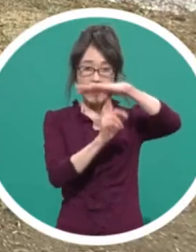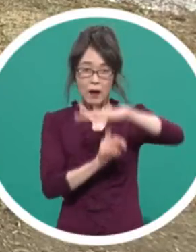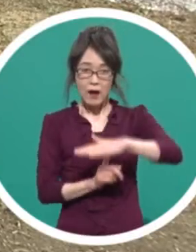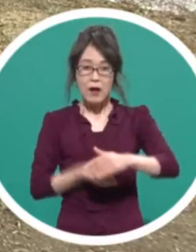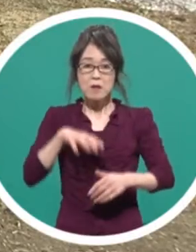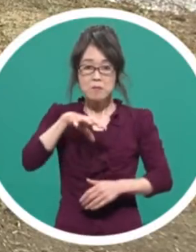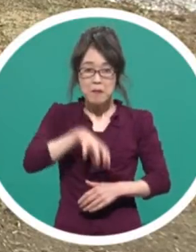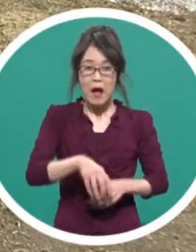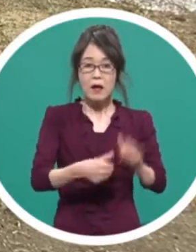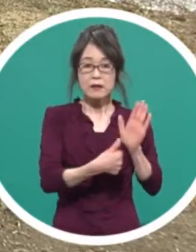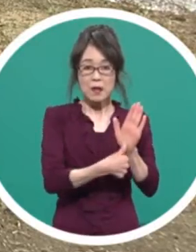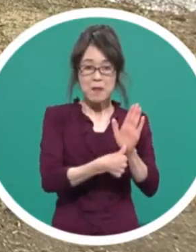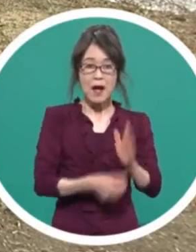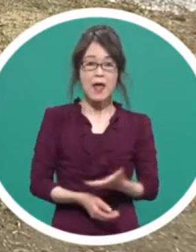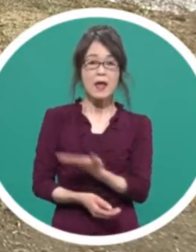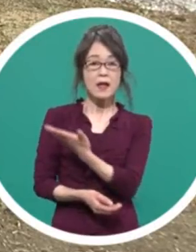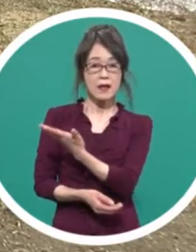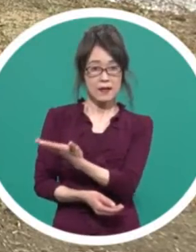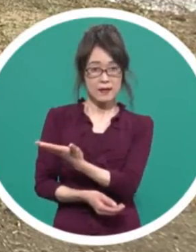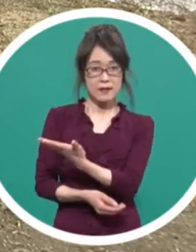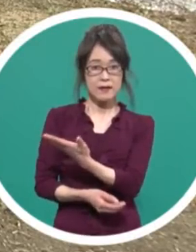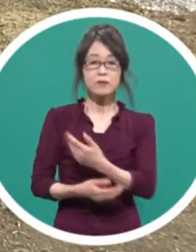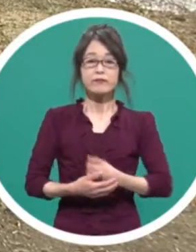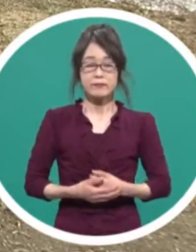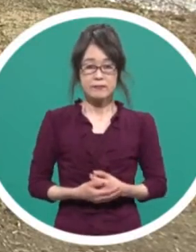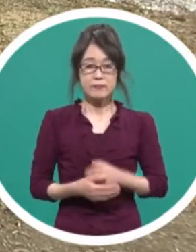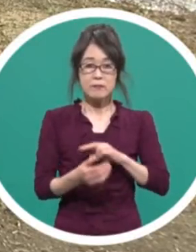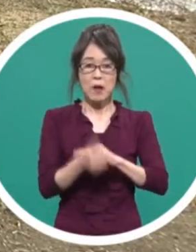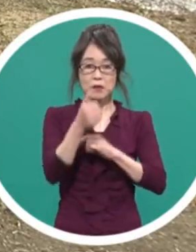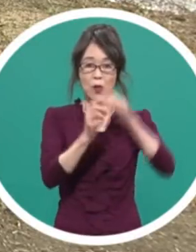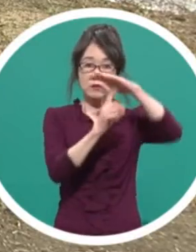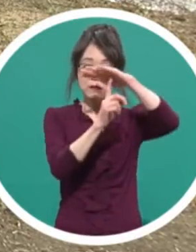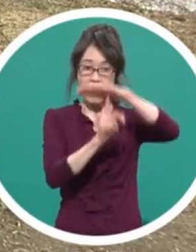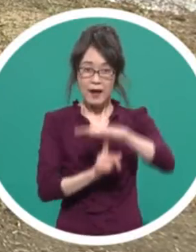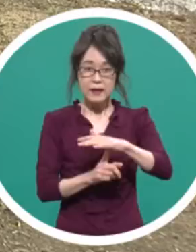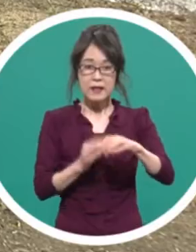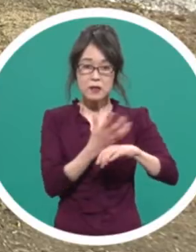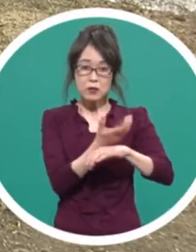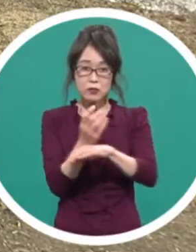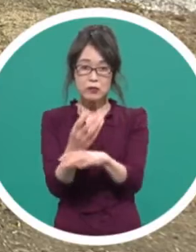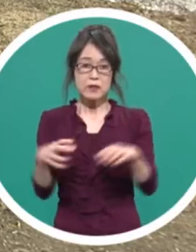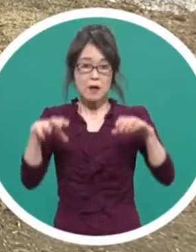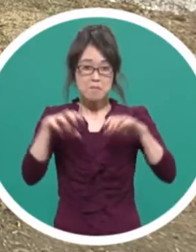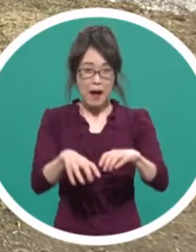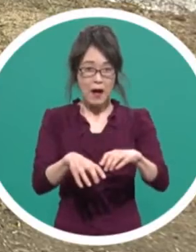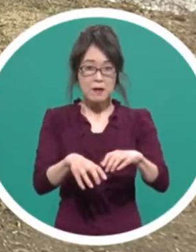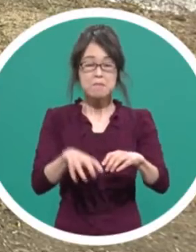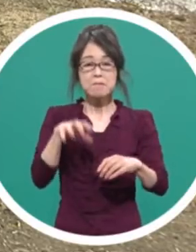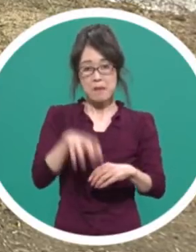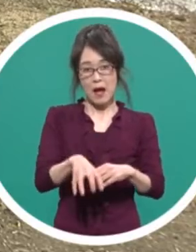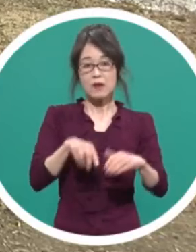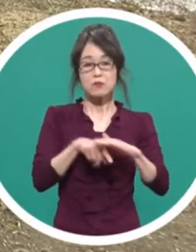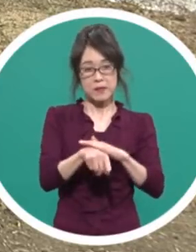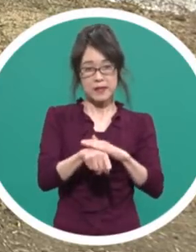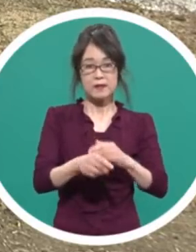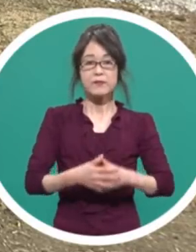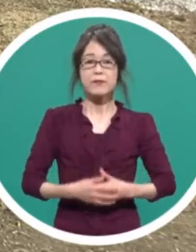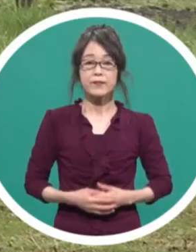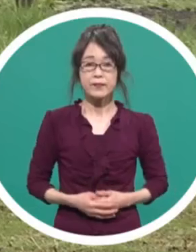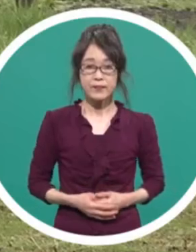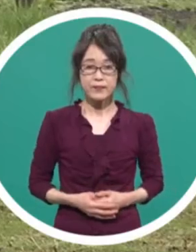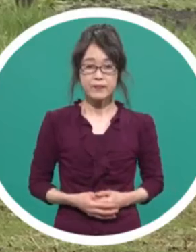リポートはランデブーポイントと呼ばれ、ドクターヘリと救急車が合流する緊急の離着陸場なん